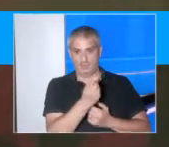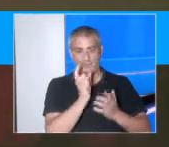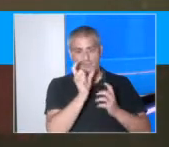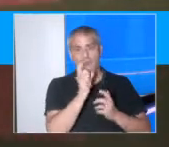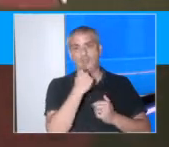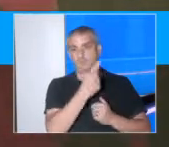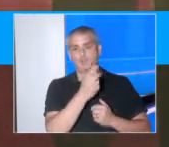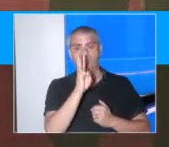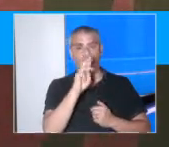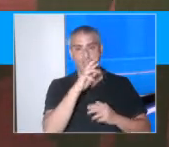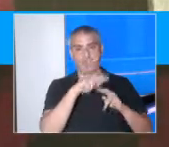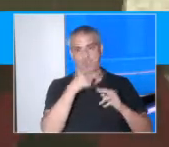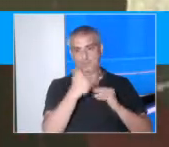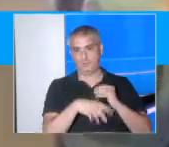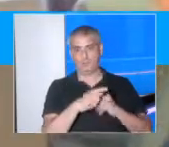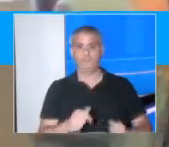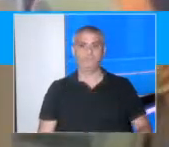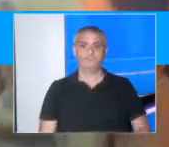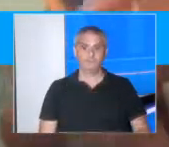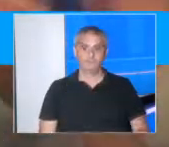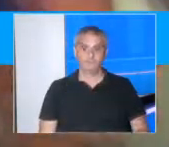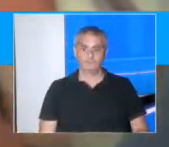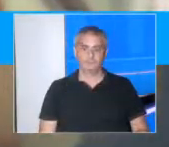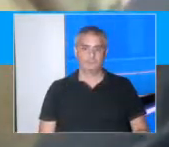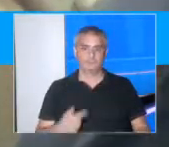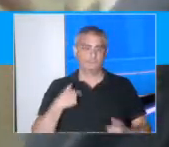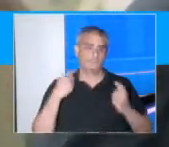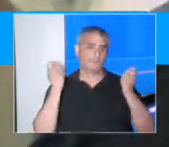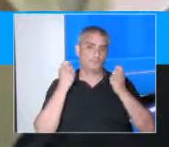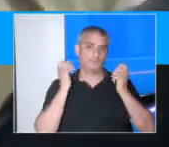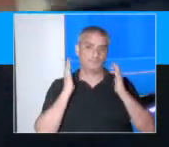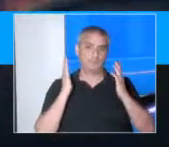שאמרה שירה לאחר הדין. מופתעת מאוד, שמחה מאוד. כולי רועדת, אני